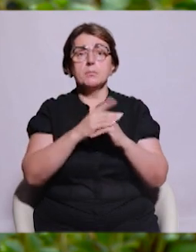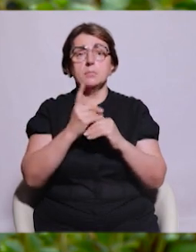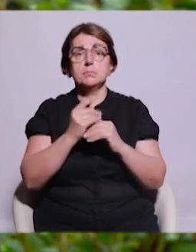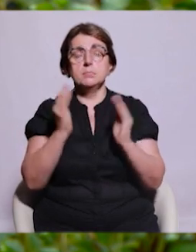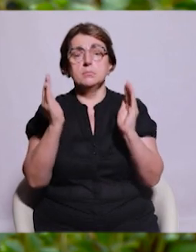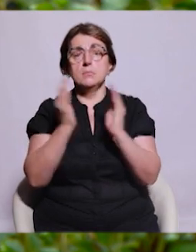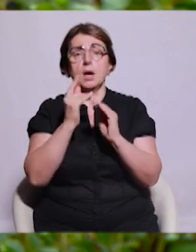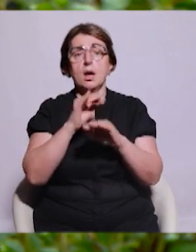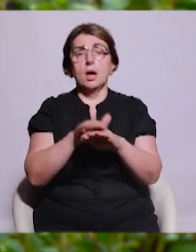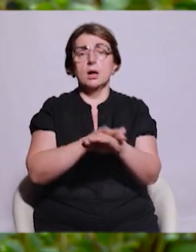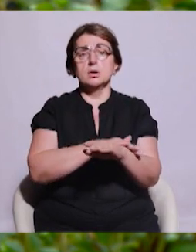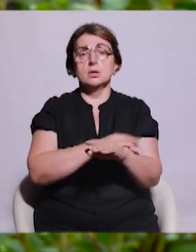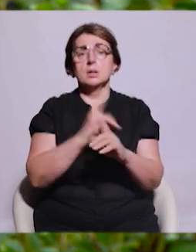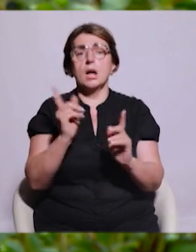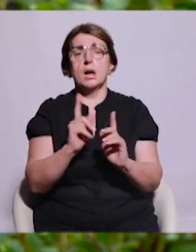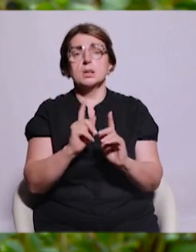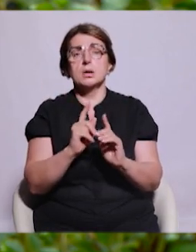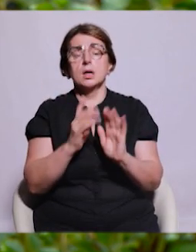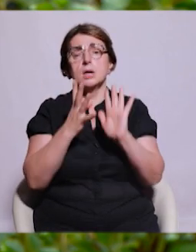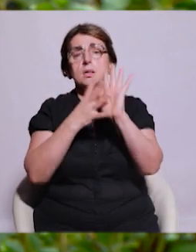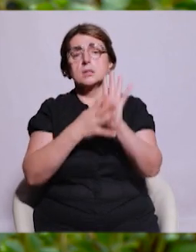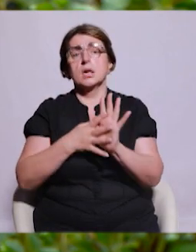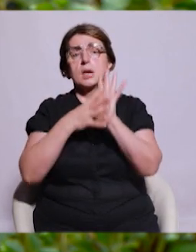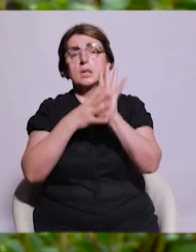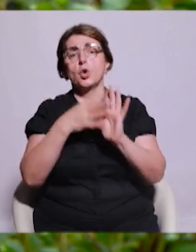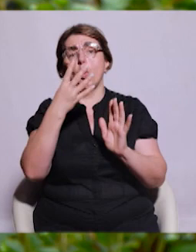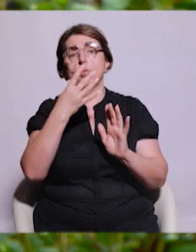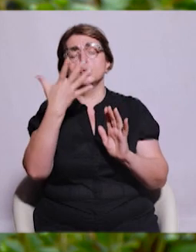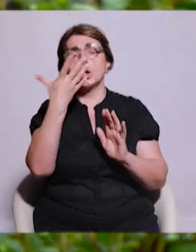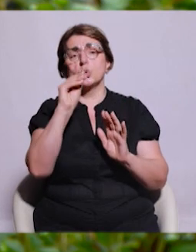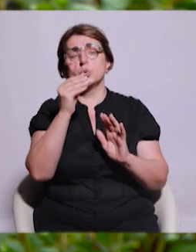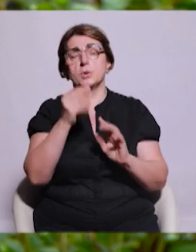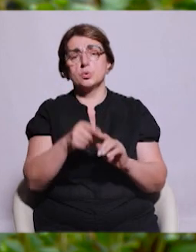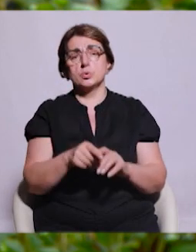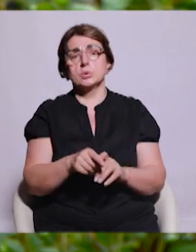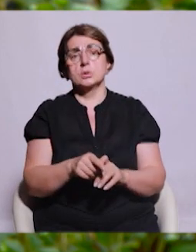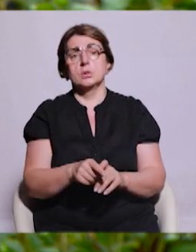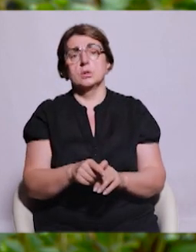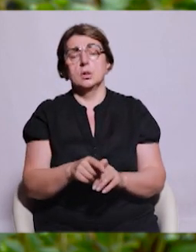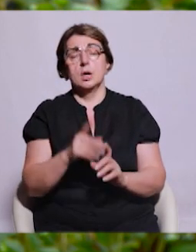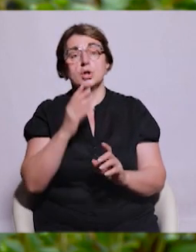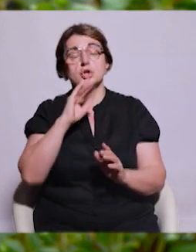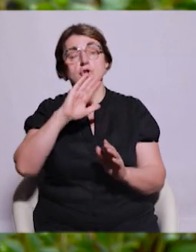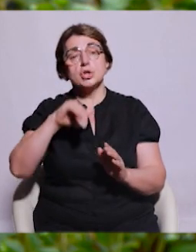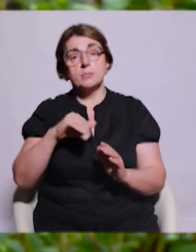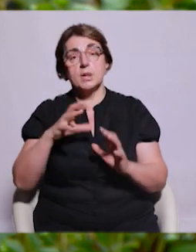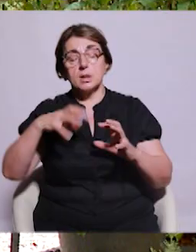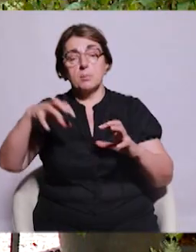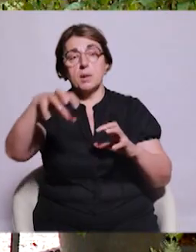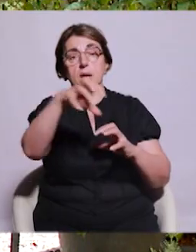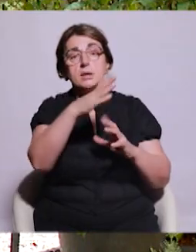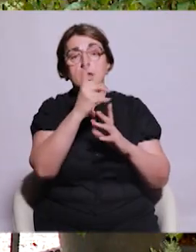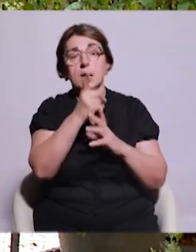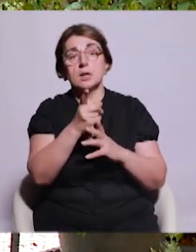ყველაზე მცირე ხანს გრძელდება, სულ რაღაც 9 საათსა და 55 წუთს. შემდეგი პლანეტა, რომელზეც